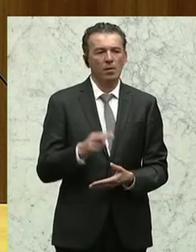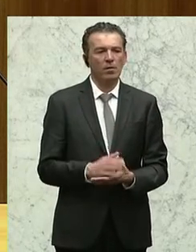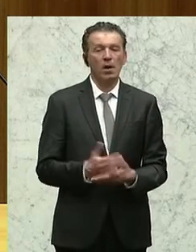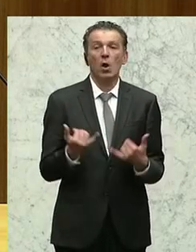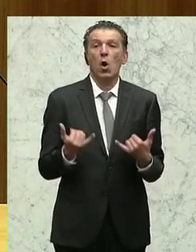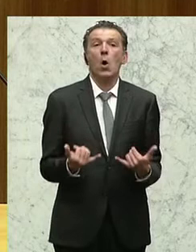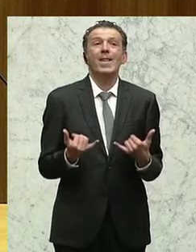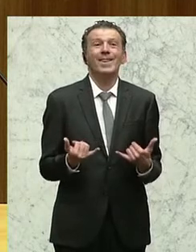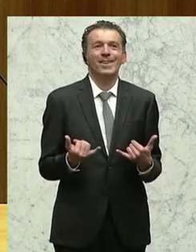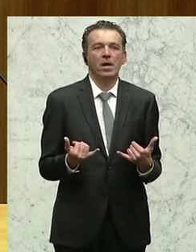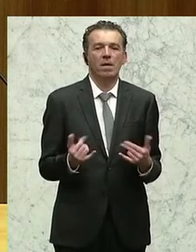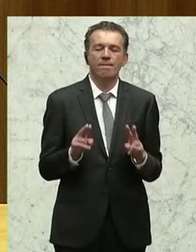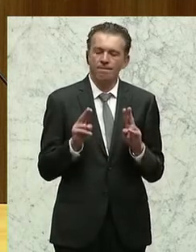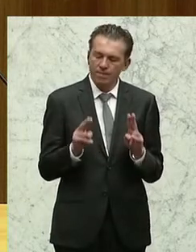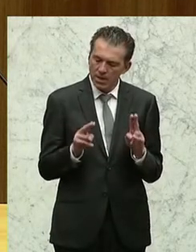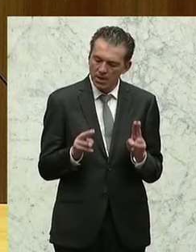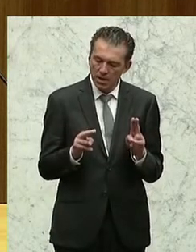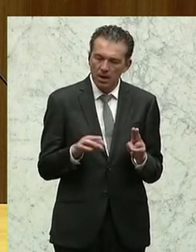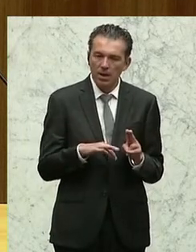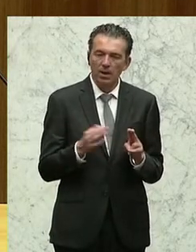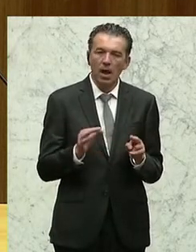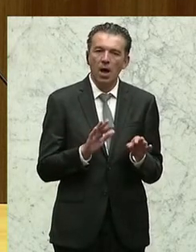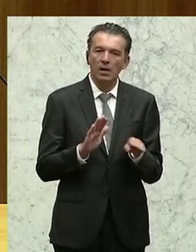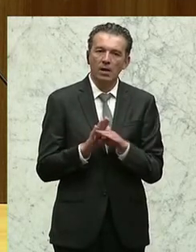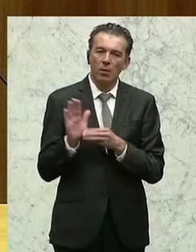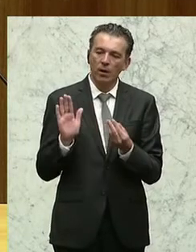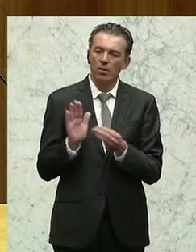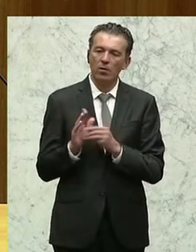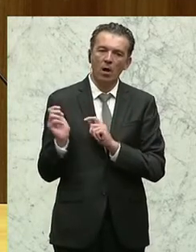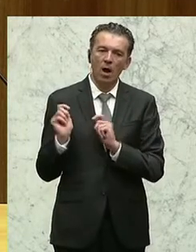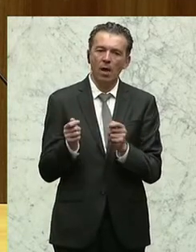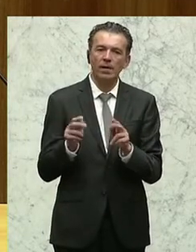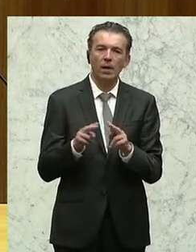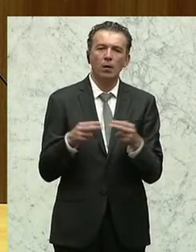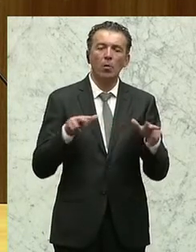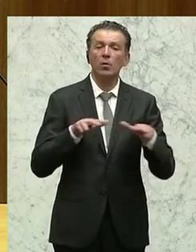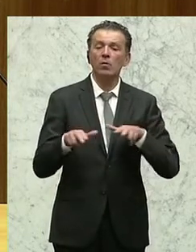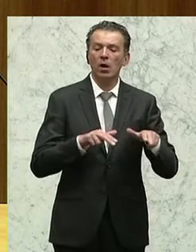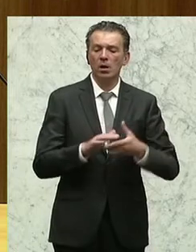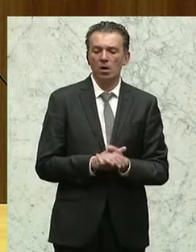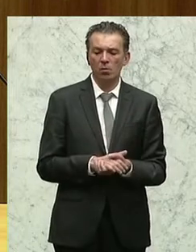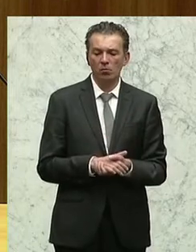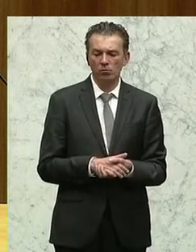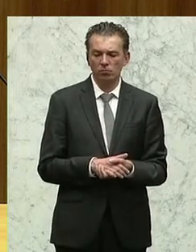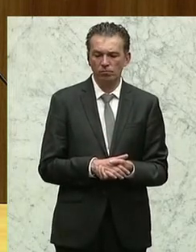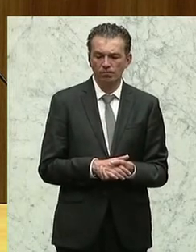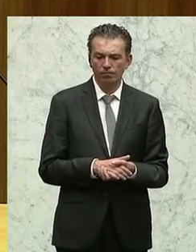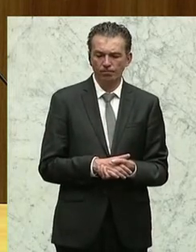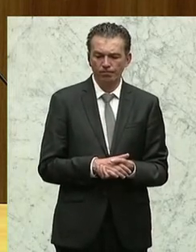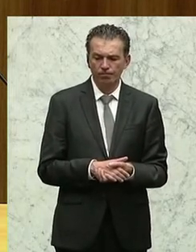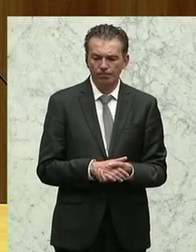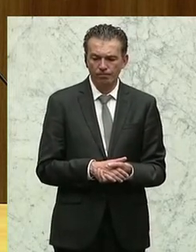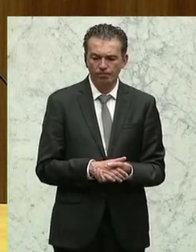aber was heute tatsächlich auf der Tagesordnung steht als Antrag der Bundesregierung, das ist etwas, was